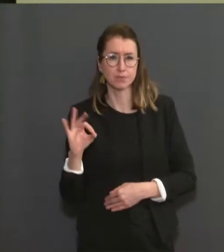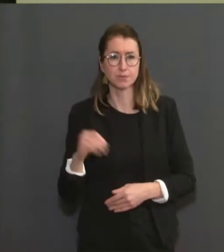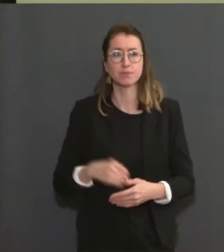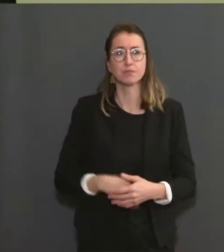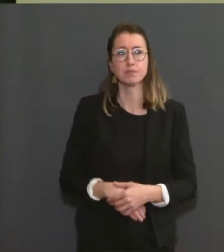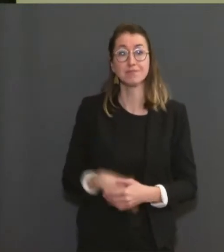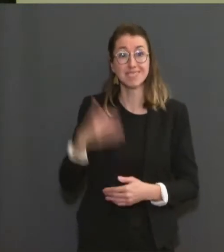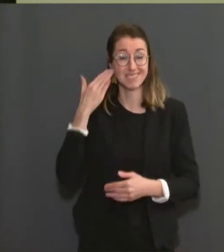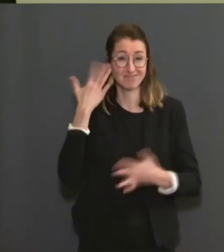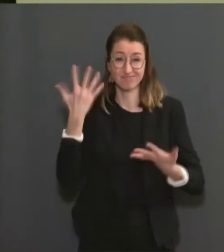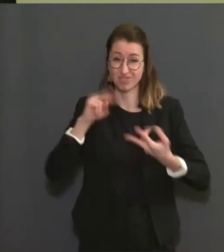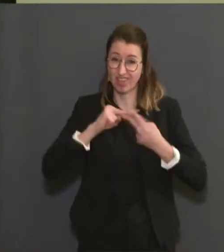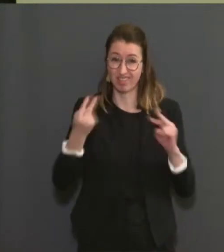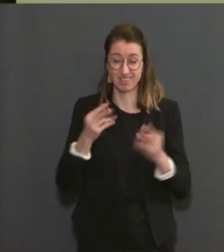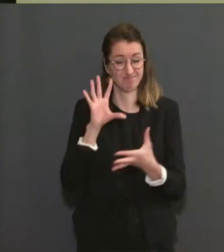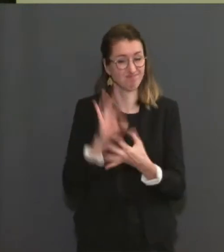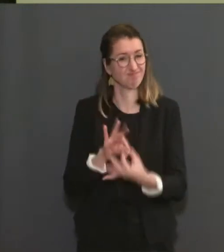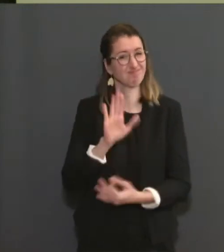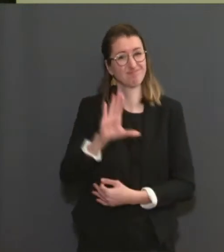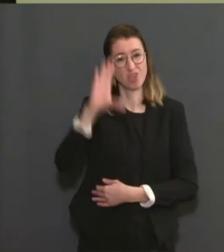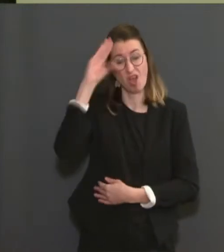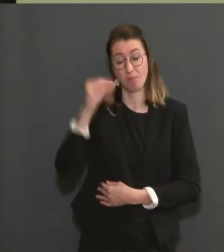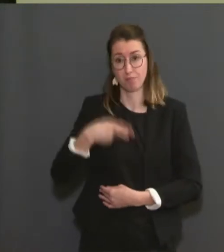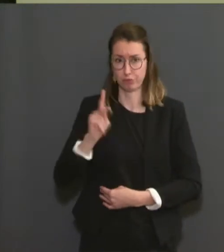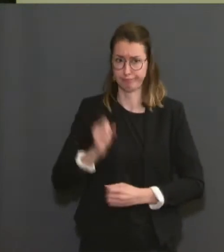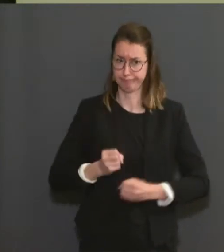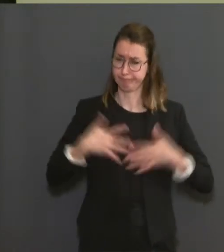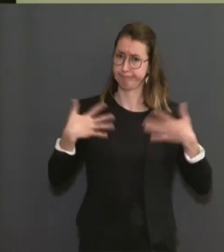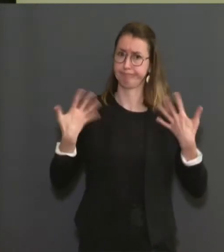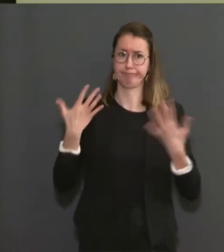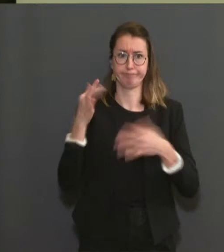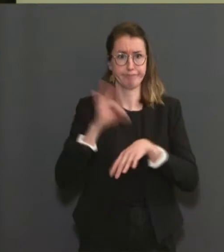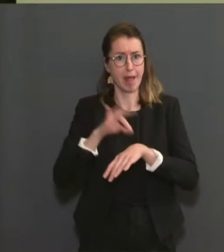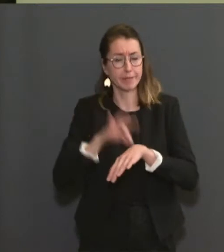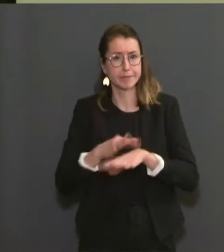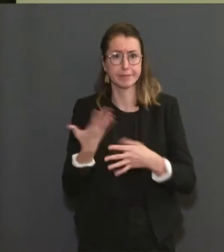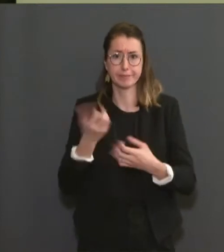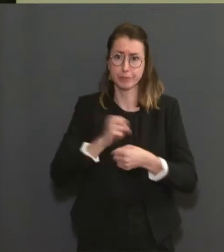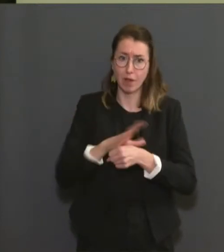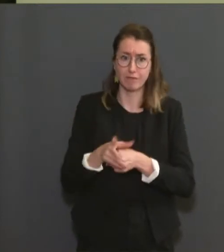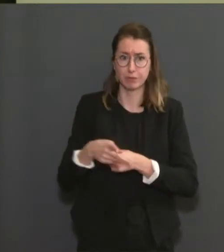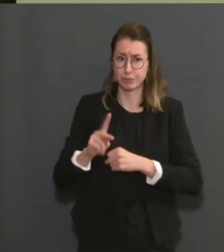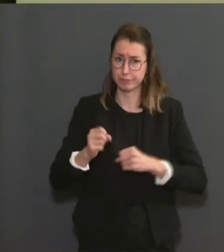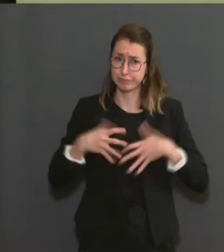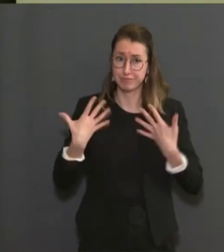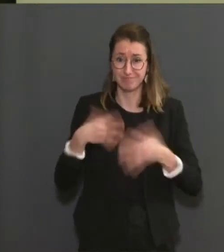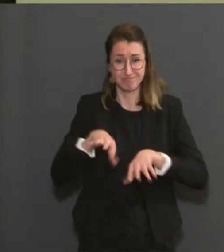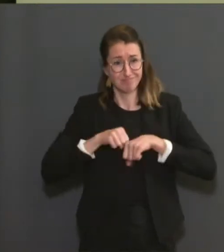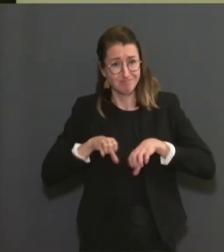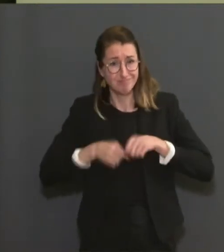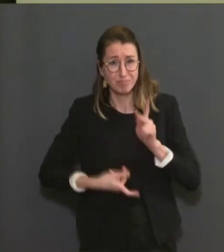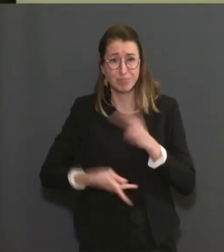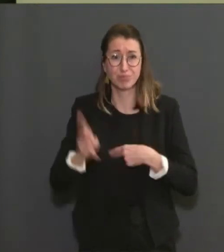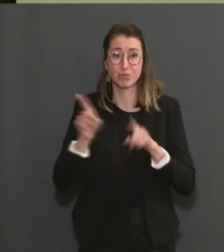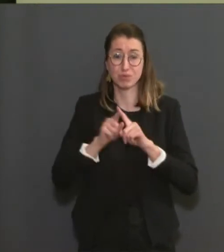femmes, et donc il est assez logique qu'ils soient plus sévèrement atteints et donc plus fréquemment présents dans les